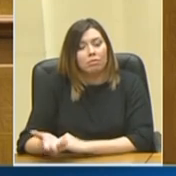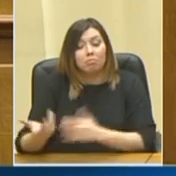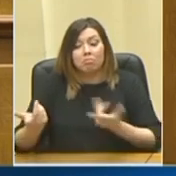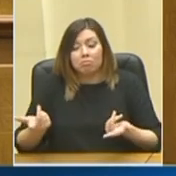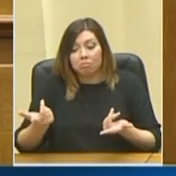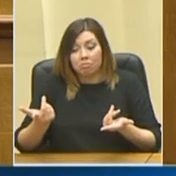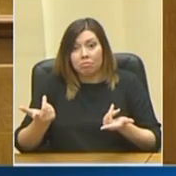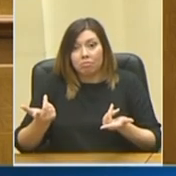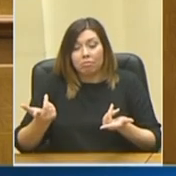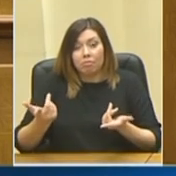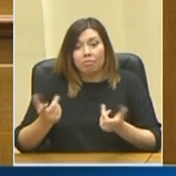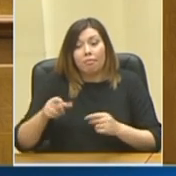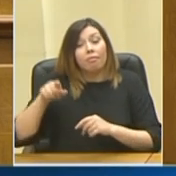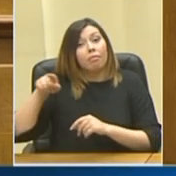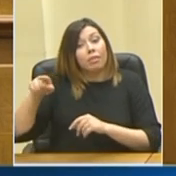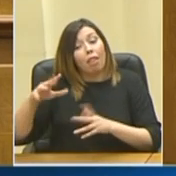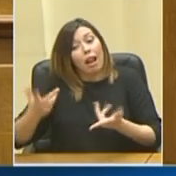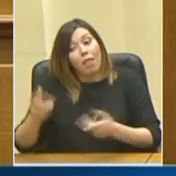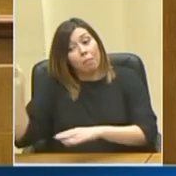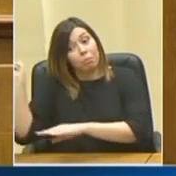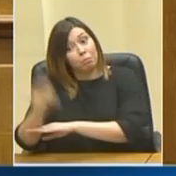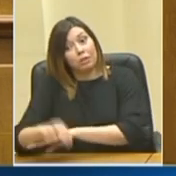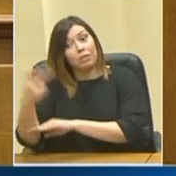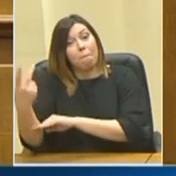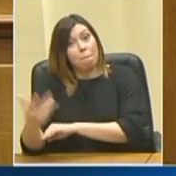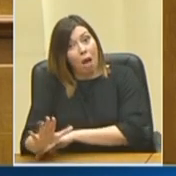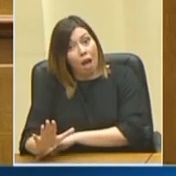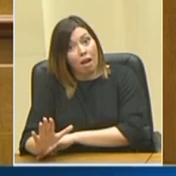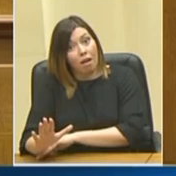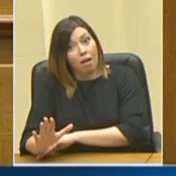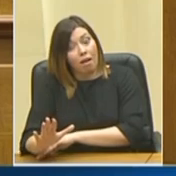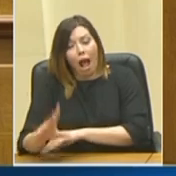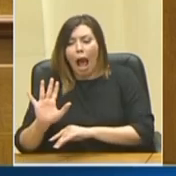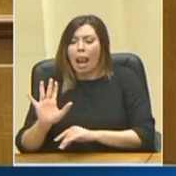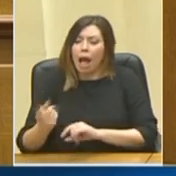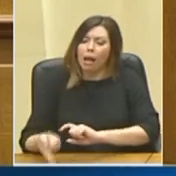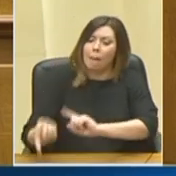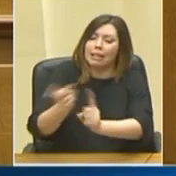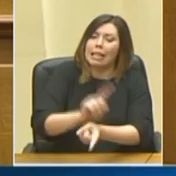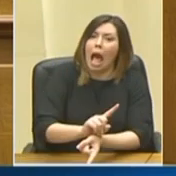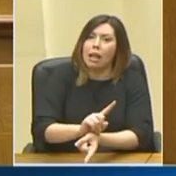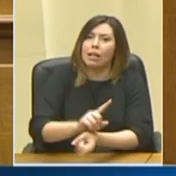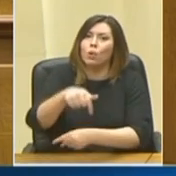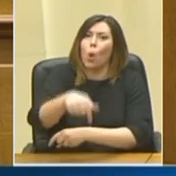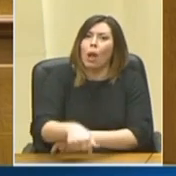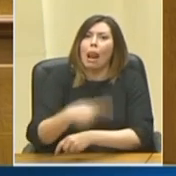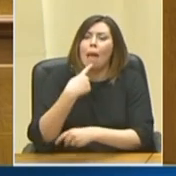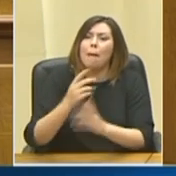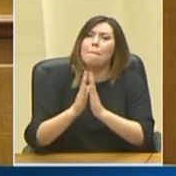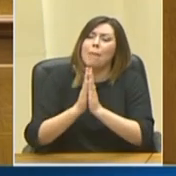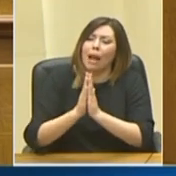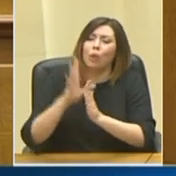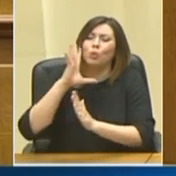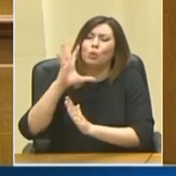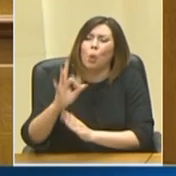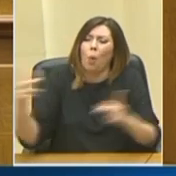Από μια ψηφίζουμε κάτι και από την άλλη οικετεύουμε να μην